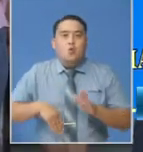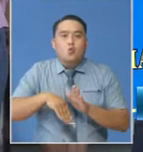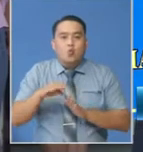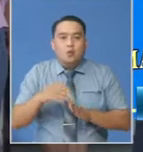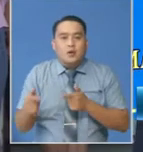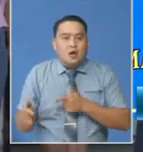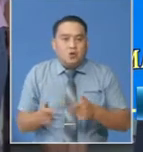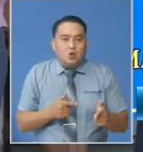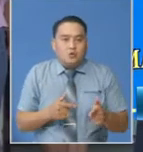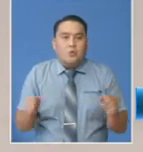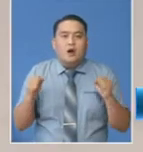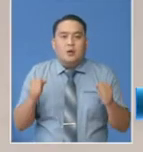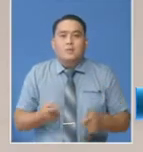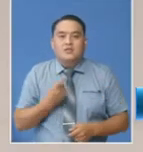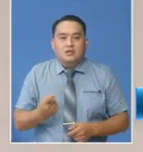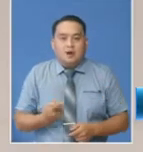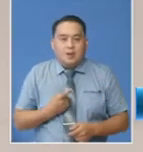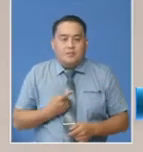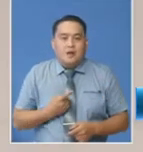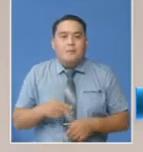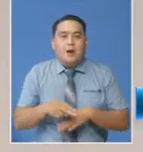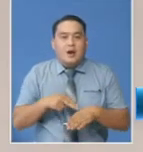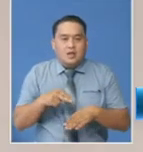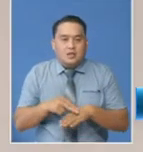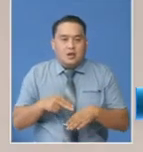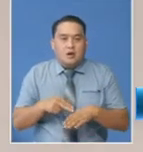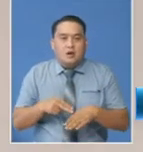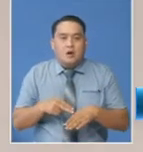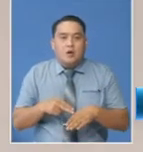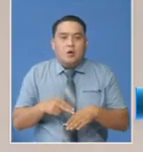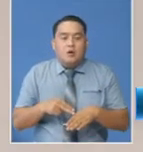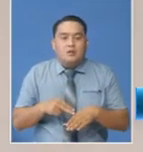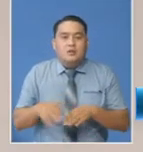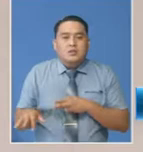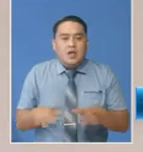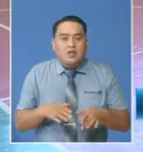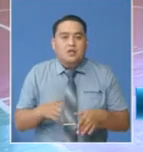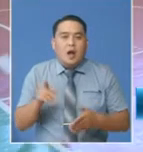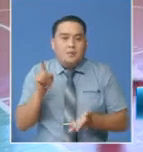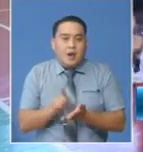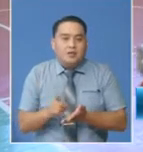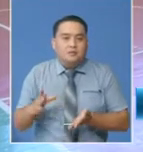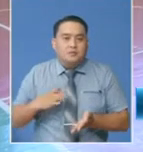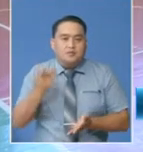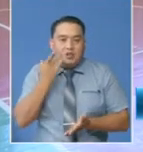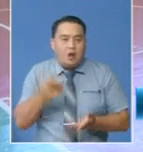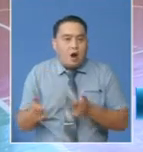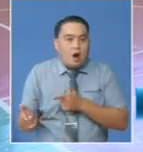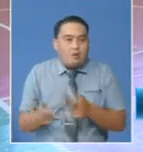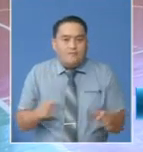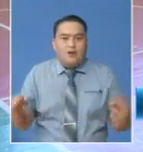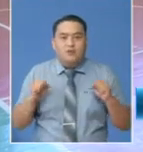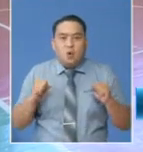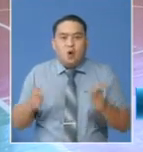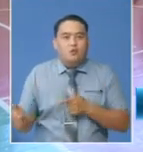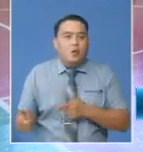уровня подготовленности и спортивного мастерства стражи порядка, которые по роду своей деятельности должны быть всегда в отличной физической